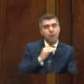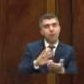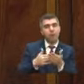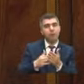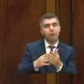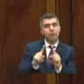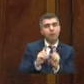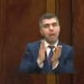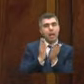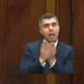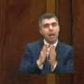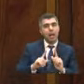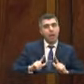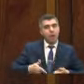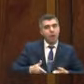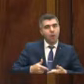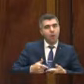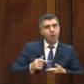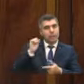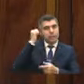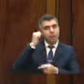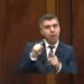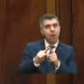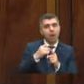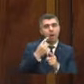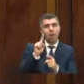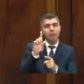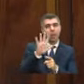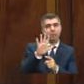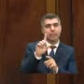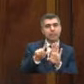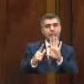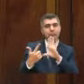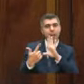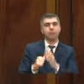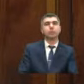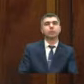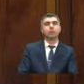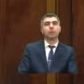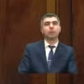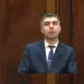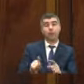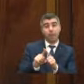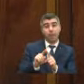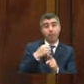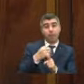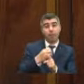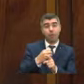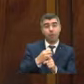التربية والتكوين عبر الشروع في التنزيل الفعلي للقانون الإطار رقم 51/17 الذي يعد إطار